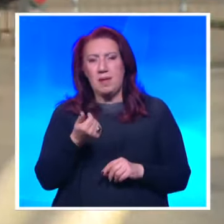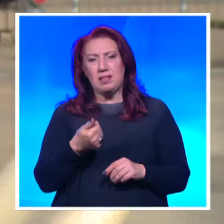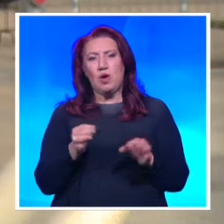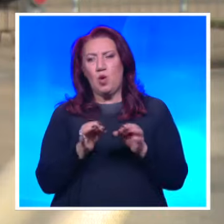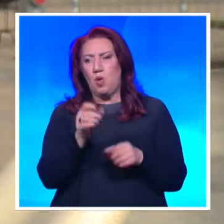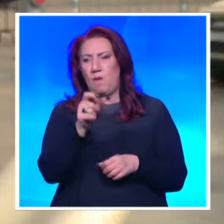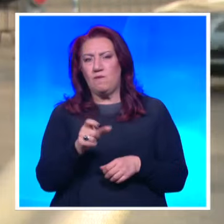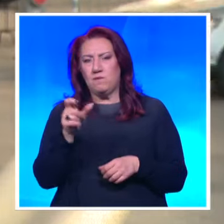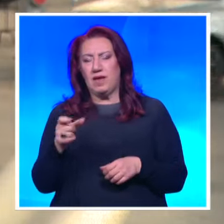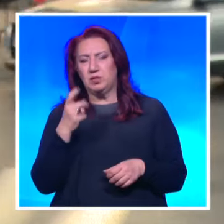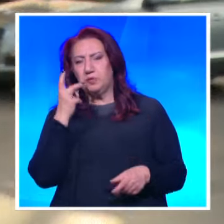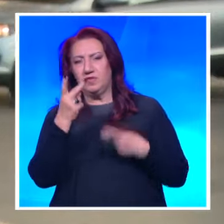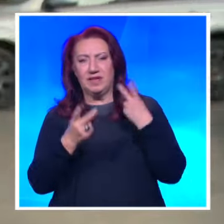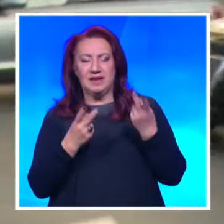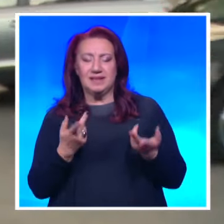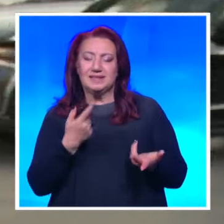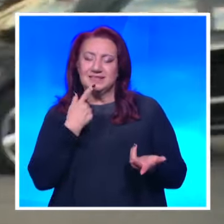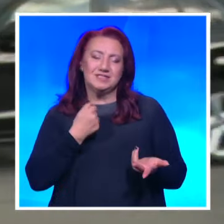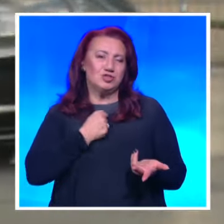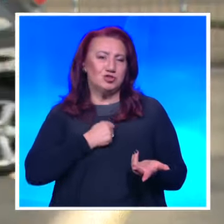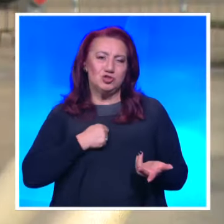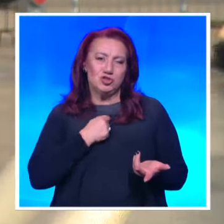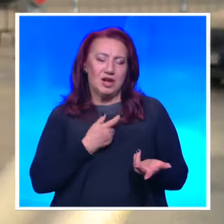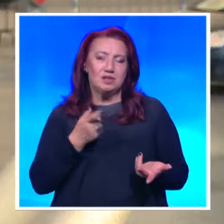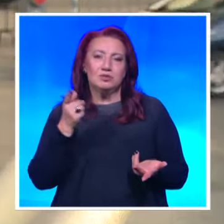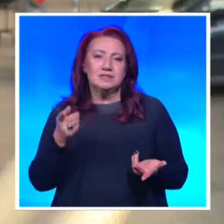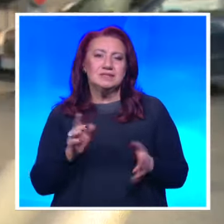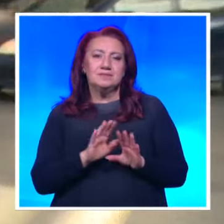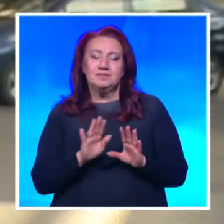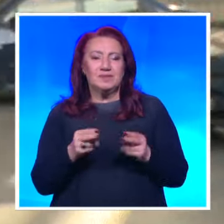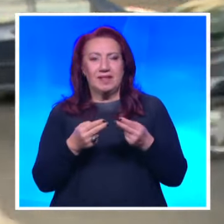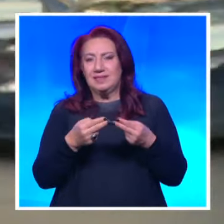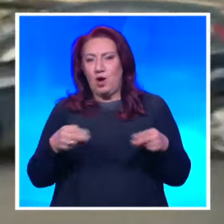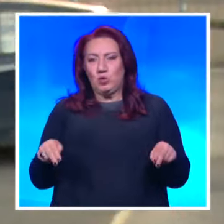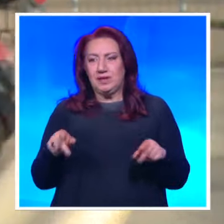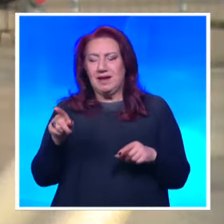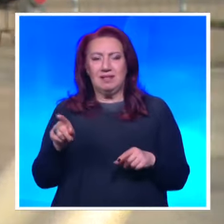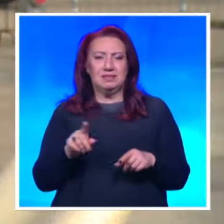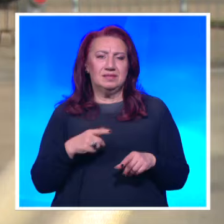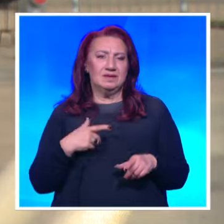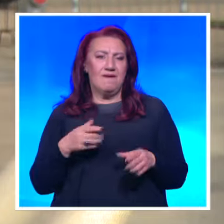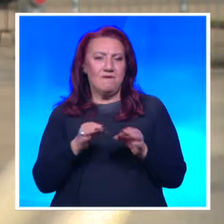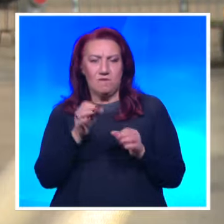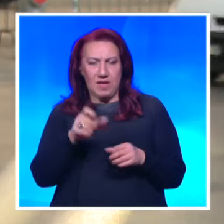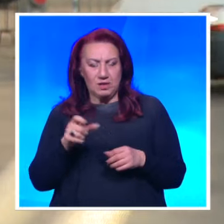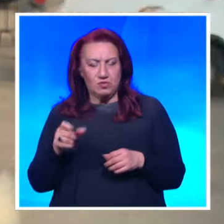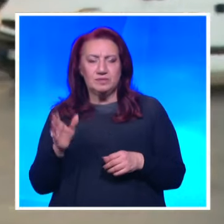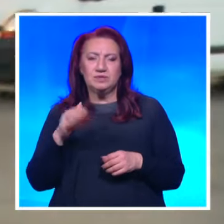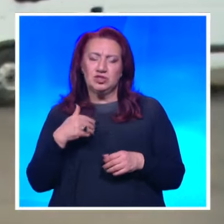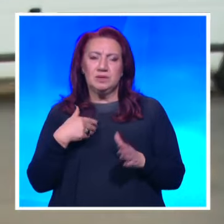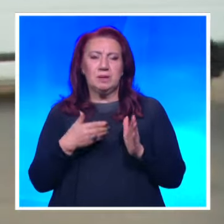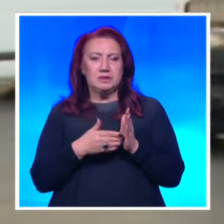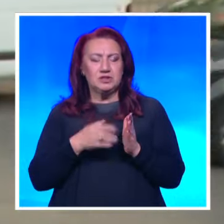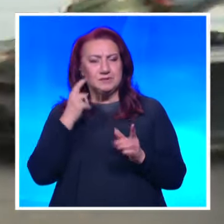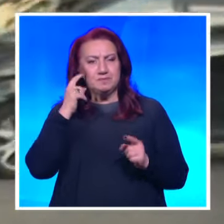по трибуните, може да кажем, за жалост на неутралните привърженици, така че ще има поводи за размисъл и в